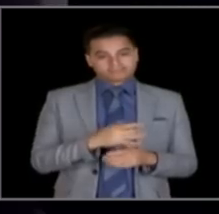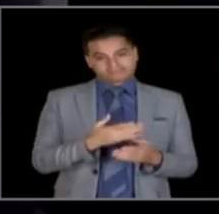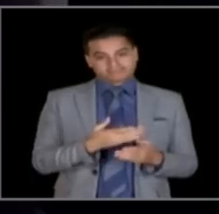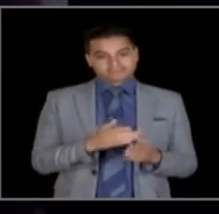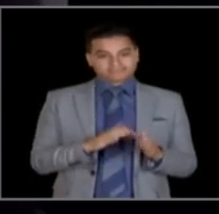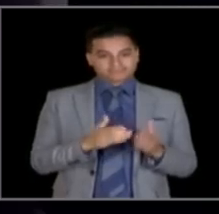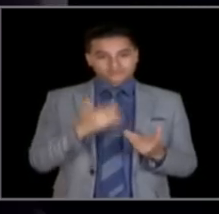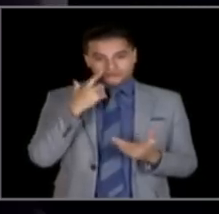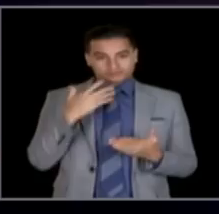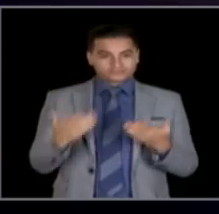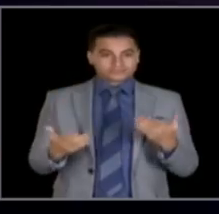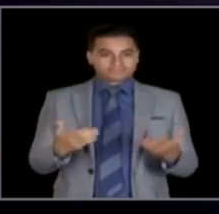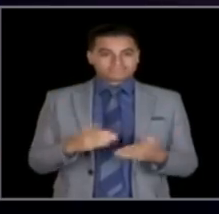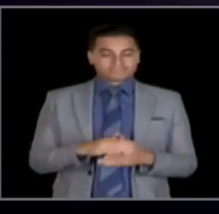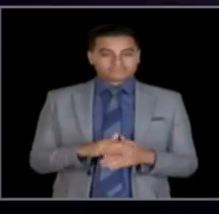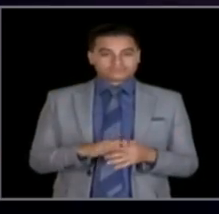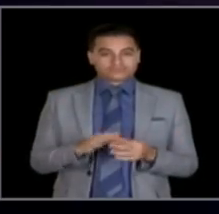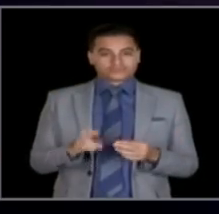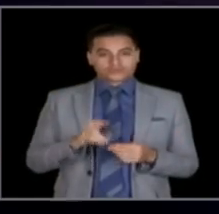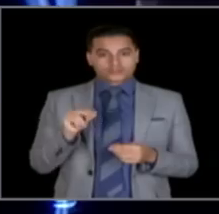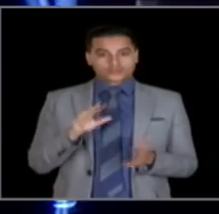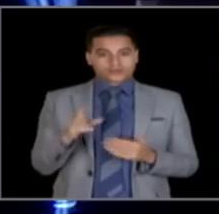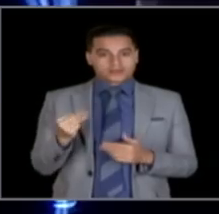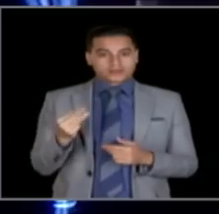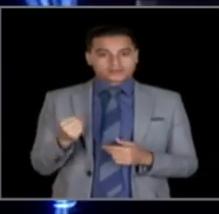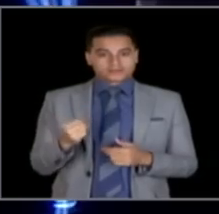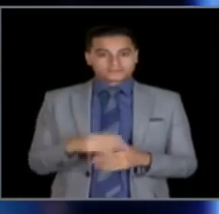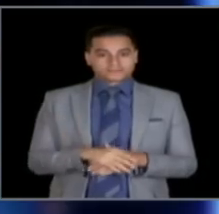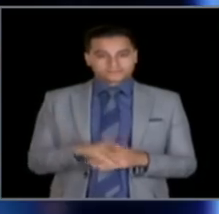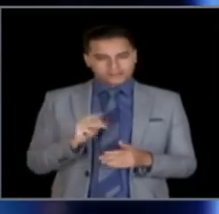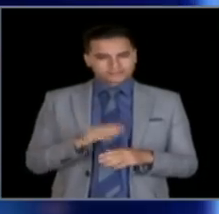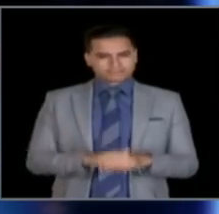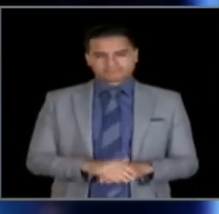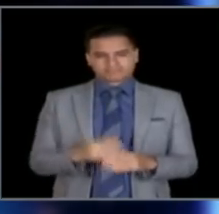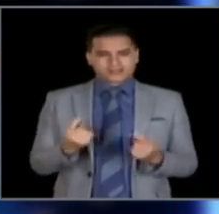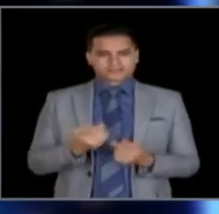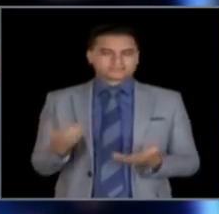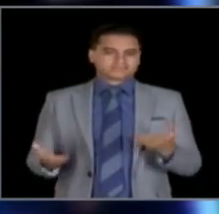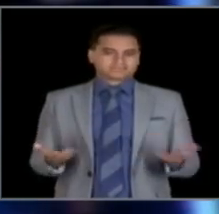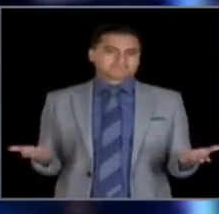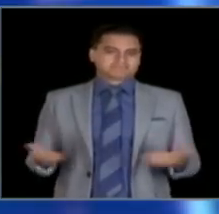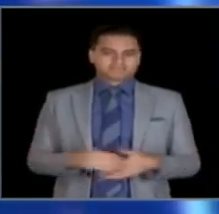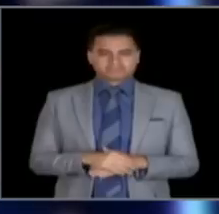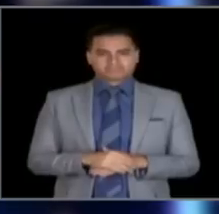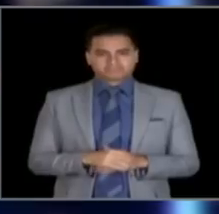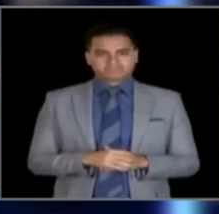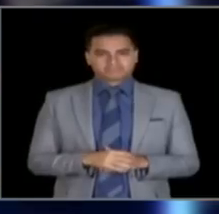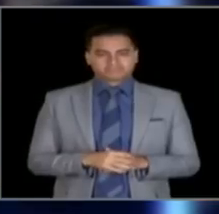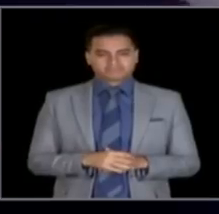مبروك أليجيترز. سؤال ب 20 نقطه ولا ب 30 نقطه؟ 30 نقطه.